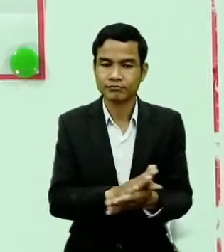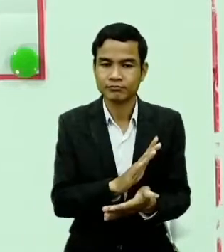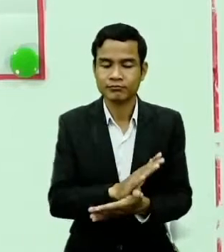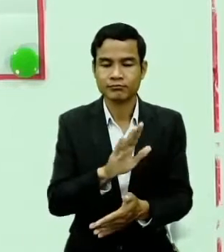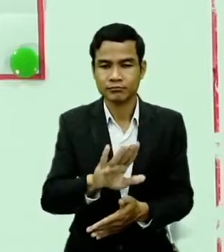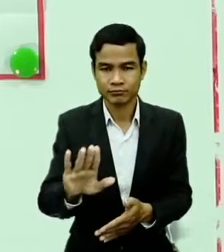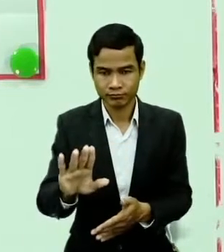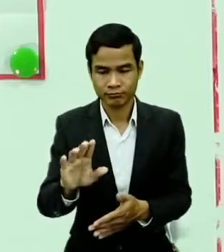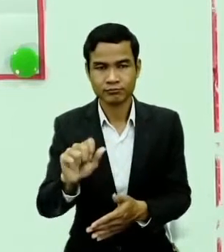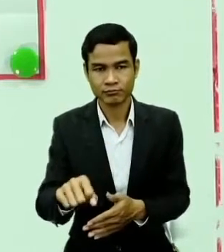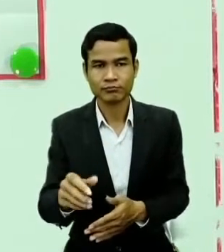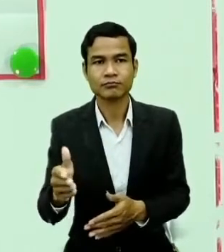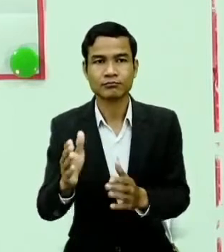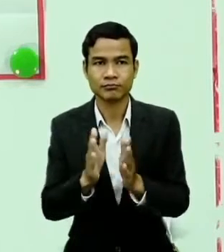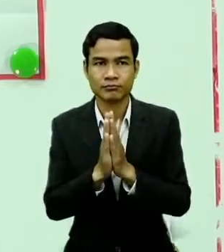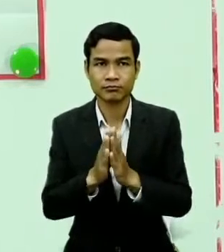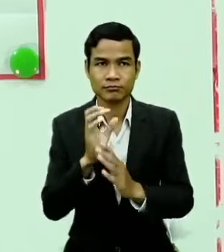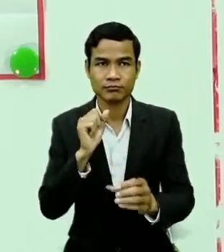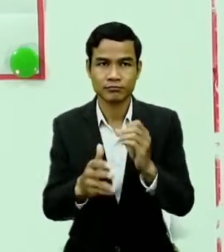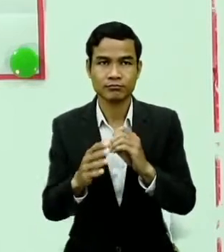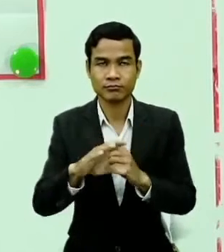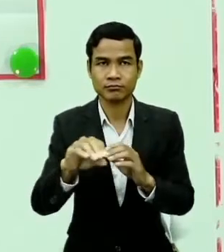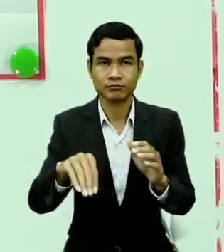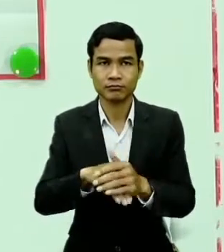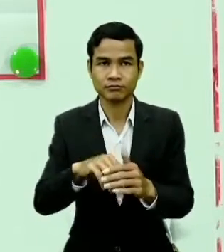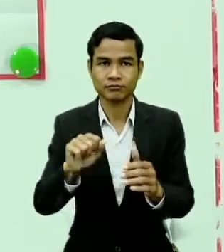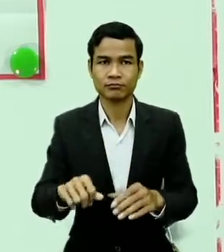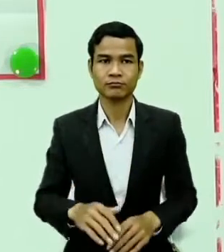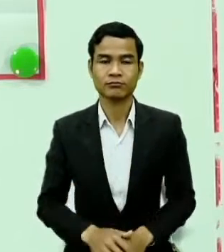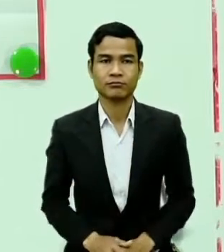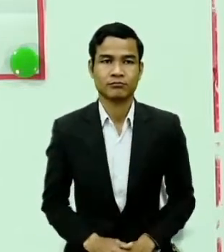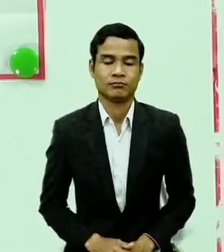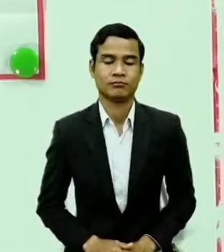rồi bọc con xôm chạp đàm tầng ngọt khá nế